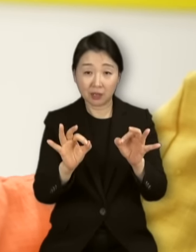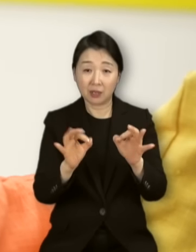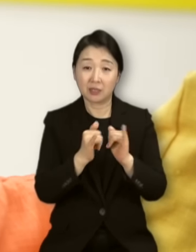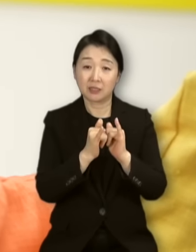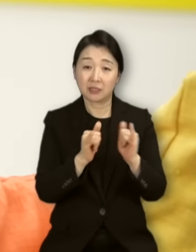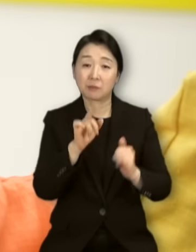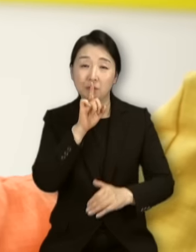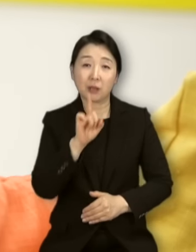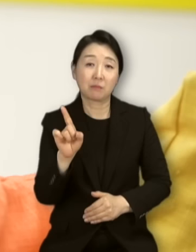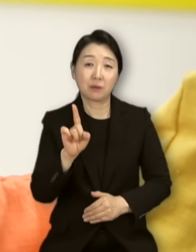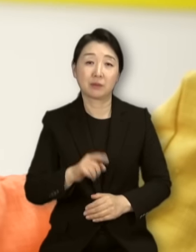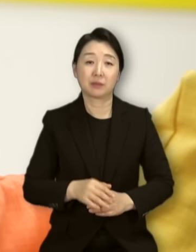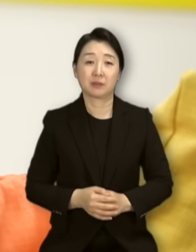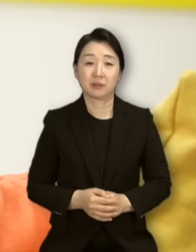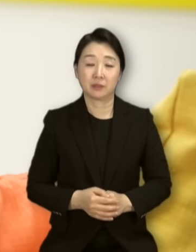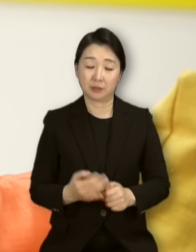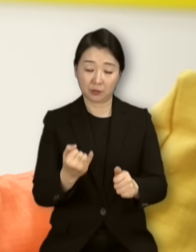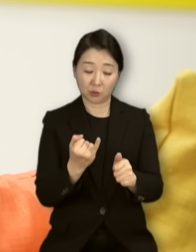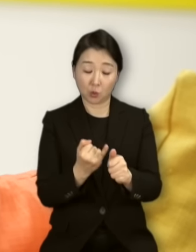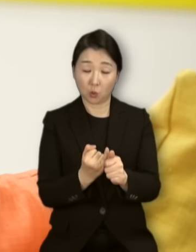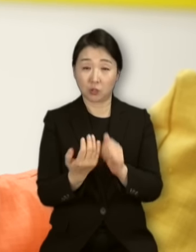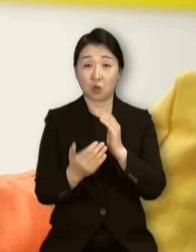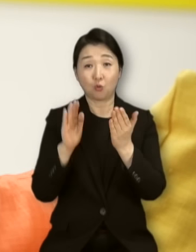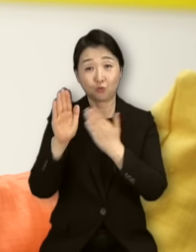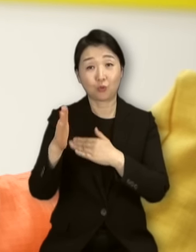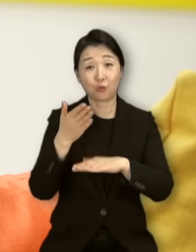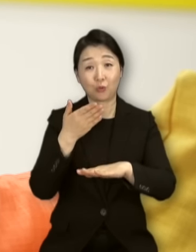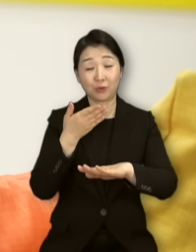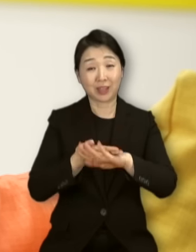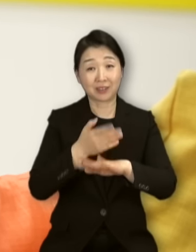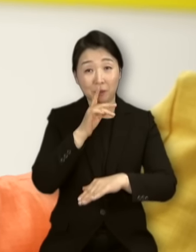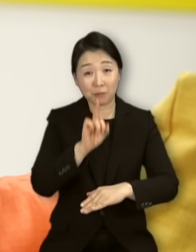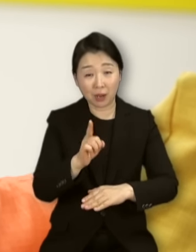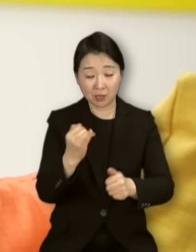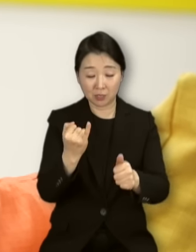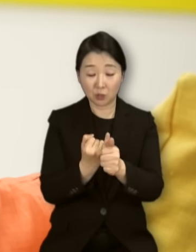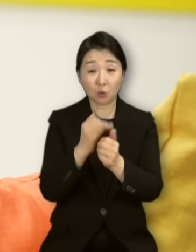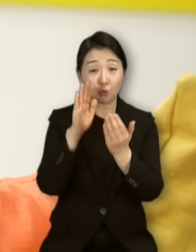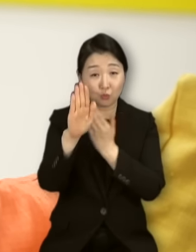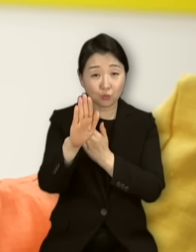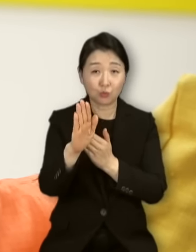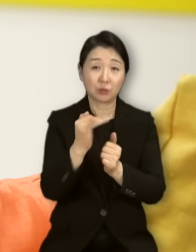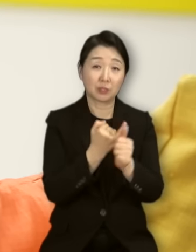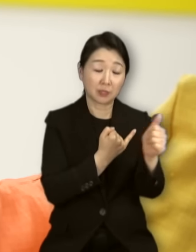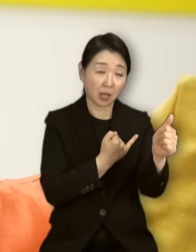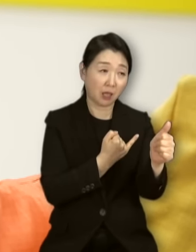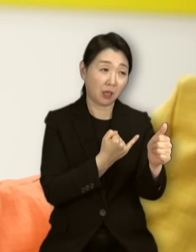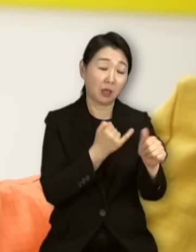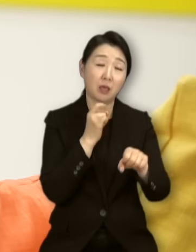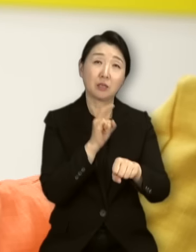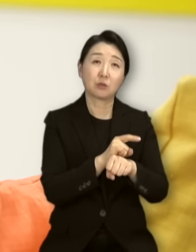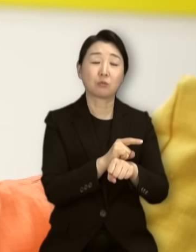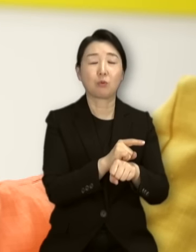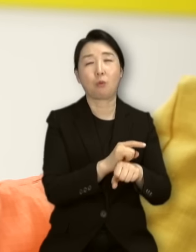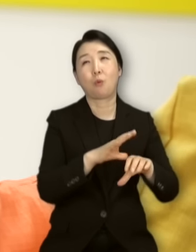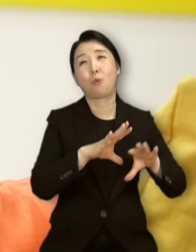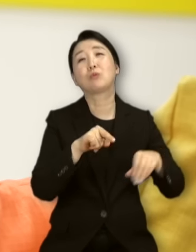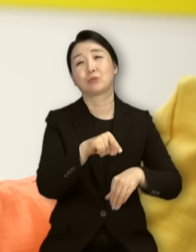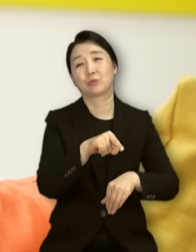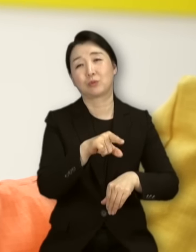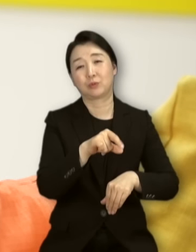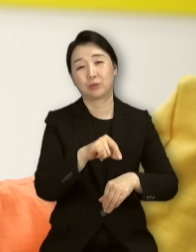남편이 성품이 너무 온유하 그든네 그리고 사람들에 대한 배려음 이런 거를 저한테 차츰 차츰 차츰 이렇게